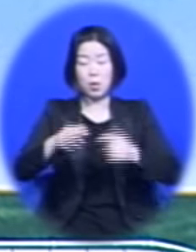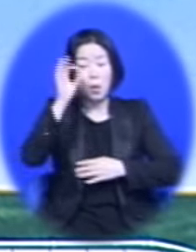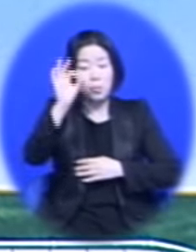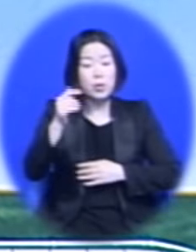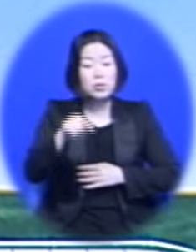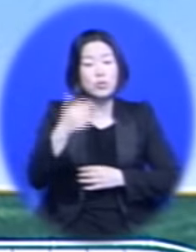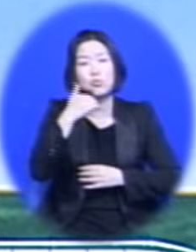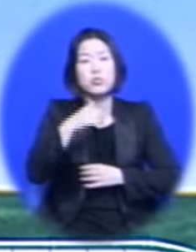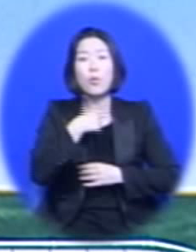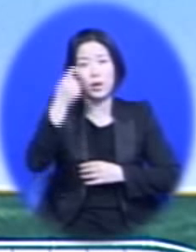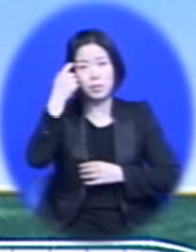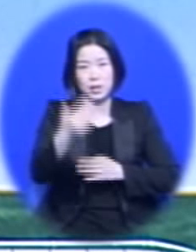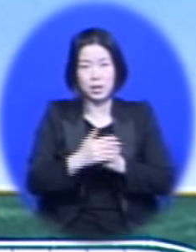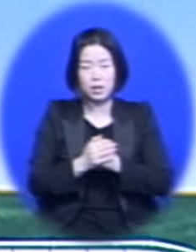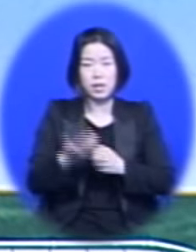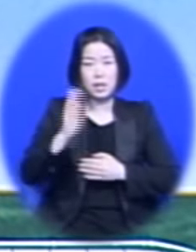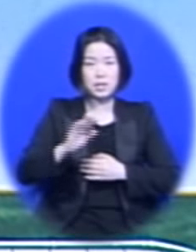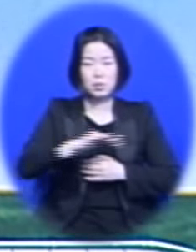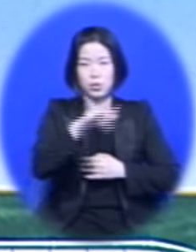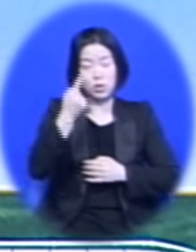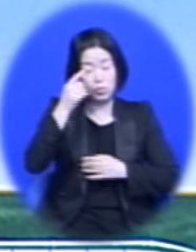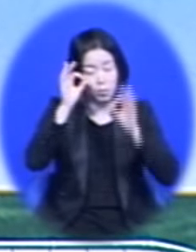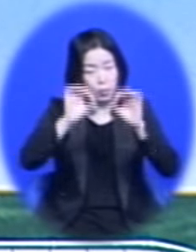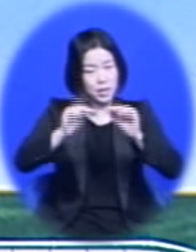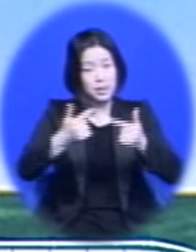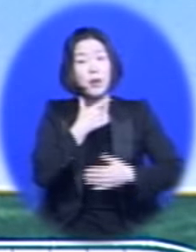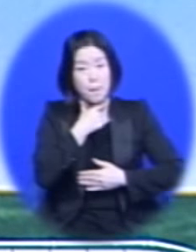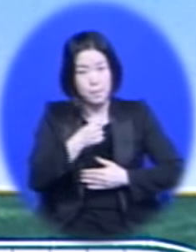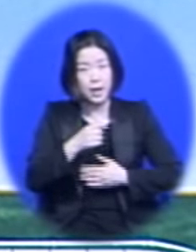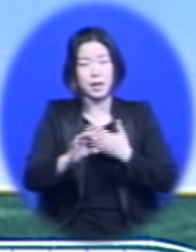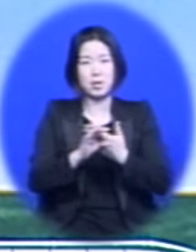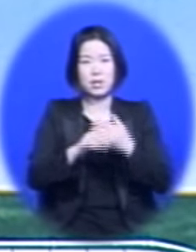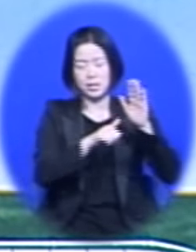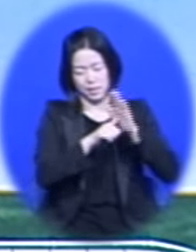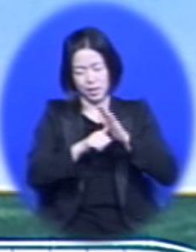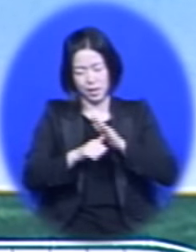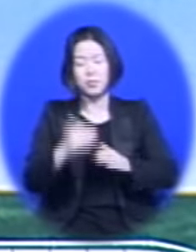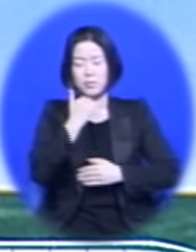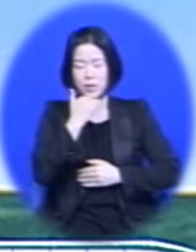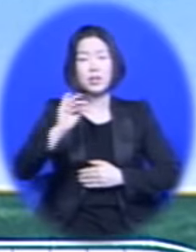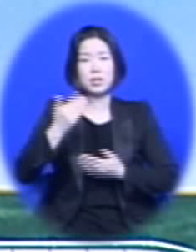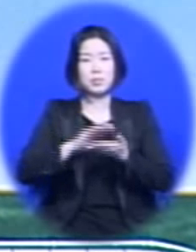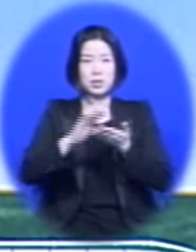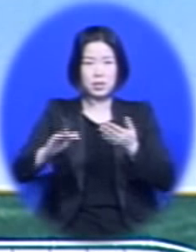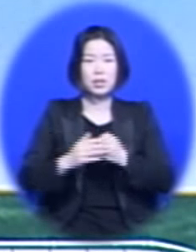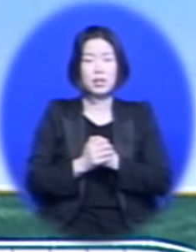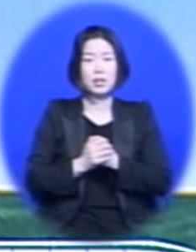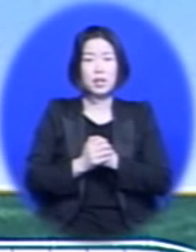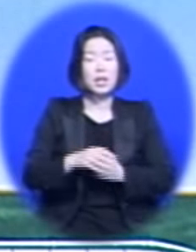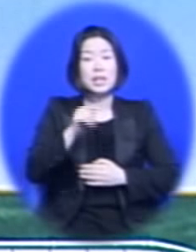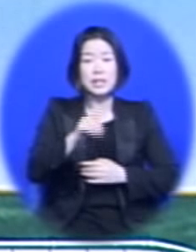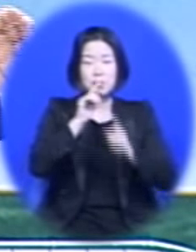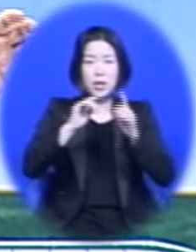바라겠습니까? 그러나 우리가 보이지 않는 것을 바라면 참으면서 기다려야 합니다. 이 말은